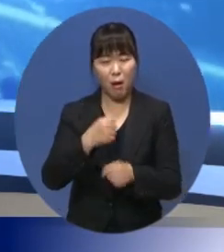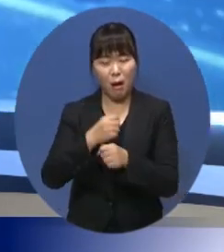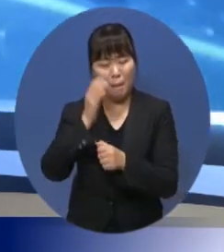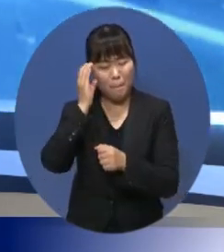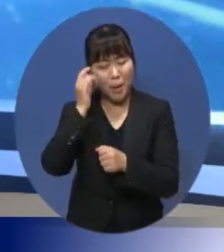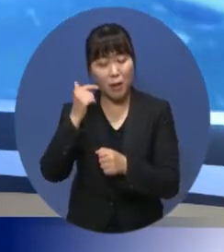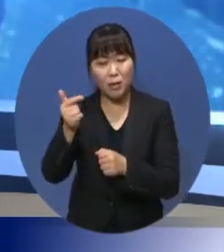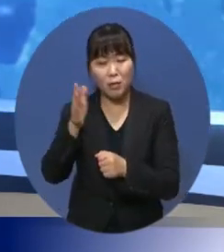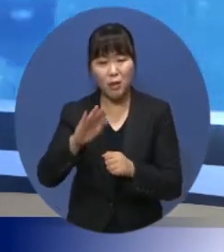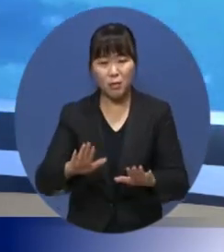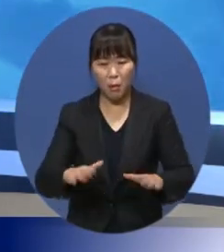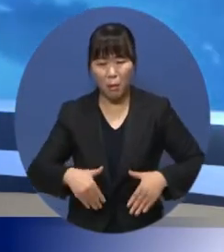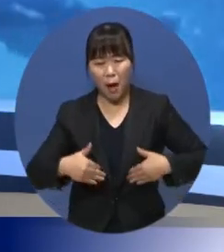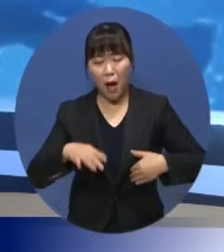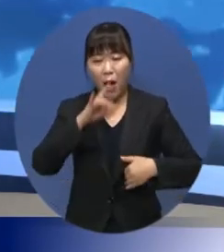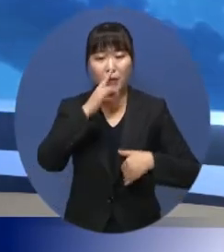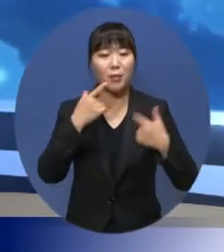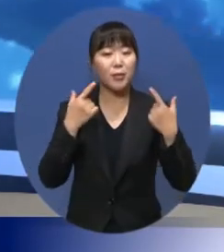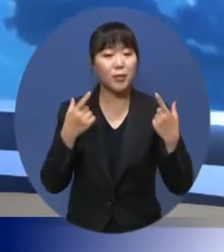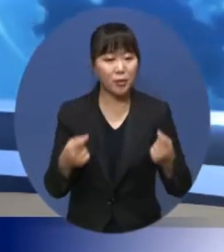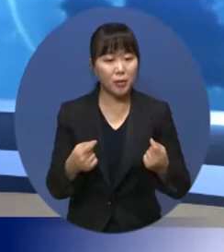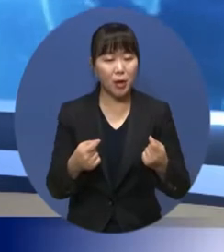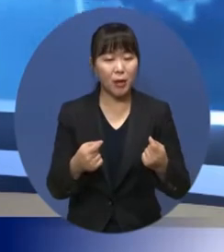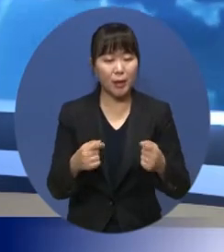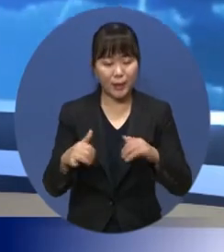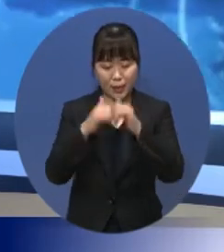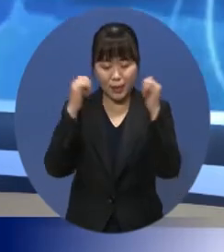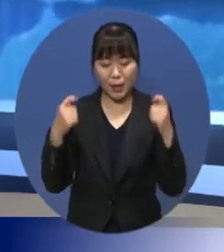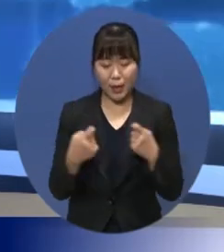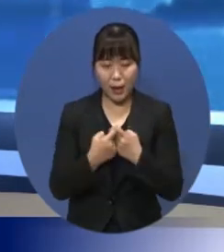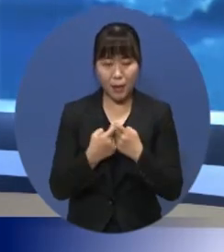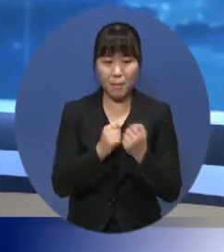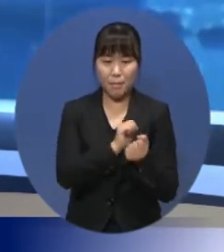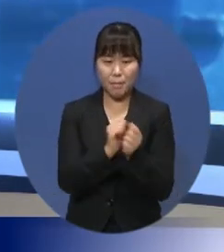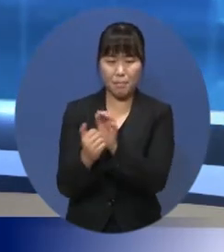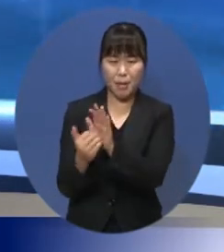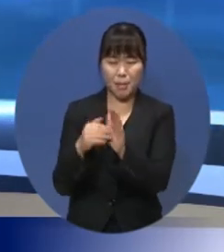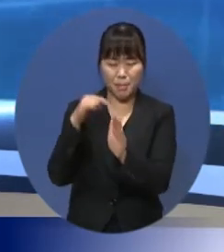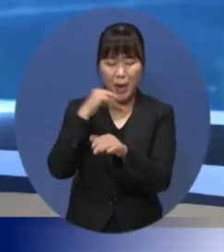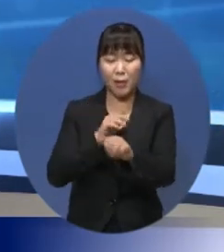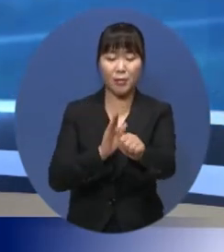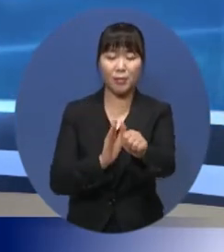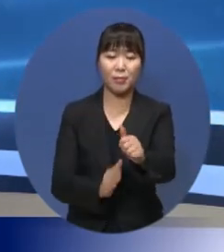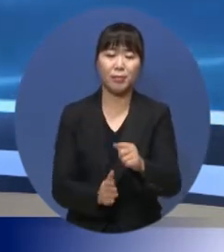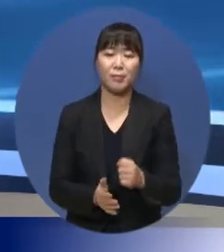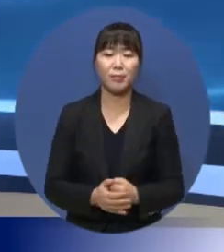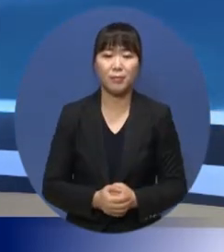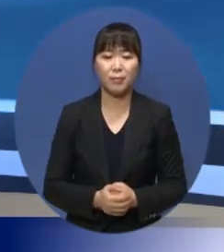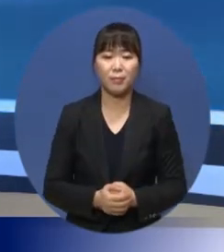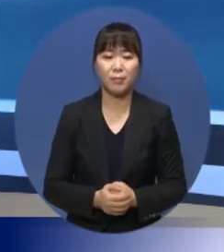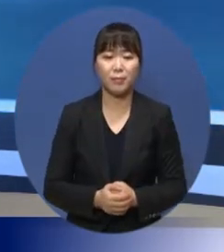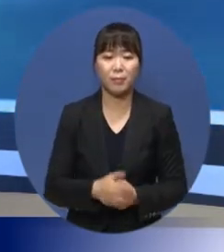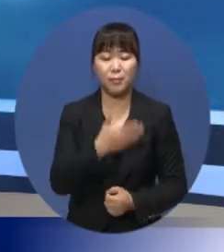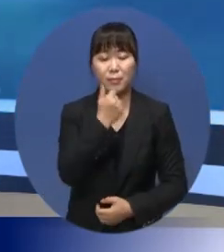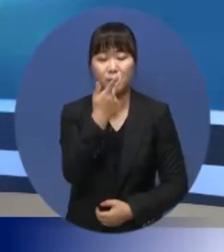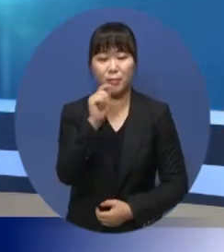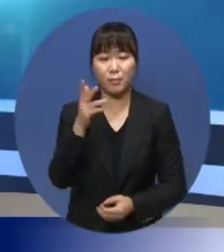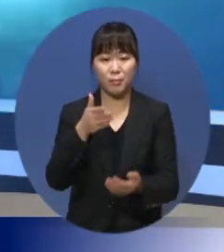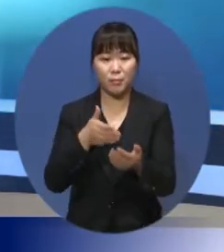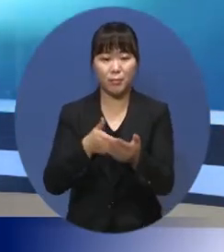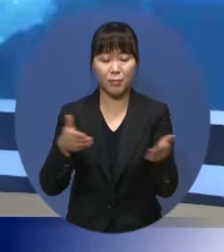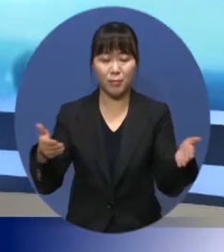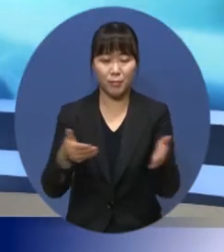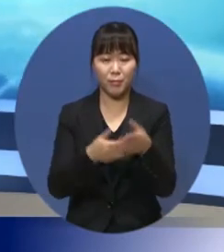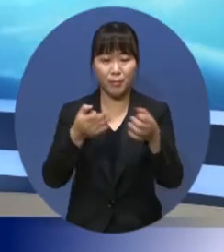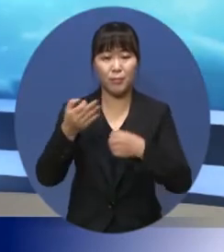아직 속단은 일은 상황인 만큼 철저한 개인 박력을 지켜 주시기를 당부드립니다 이상 복지 tv 뉴스를